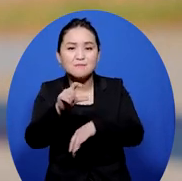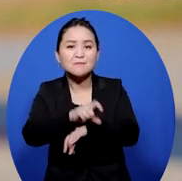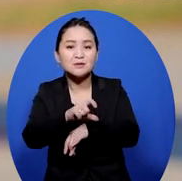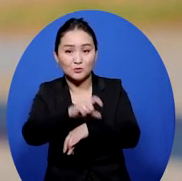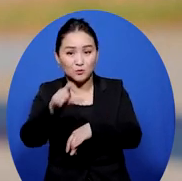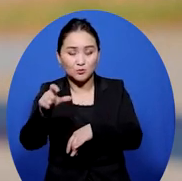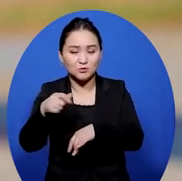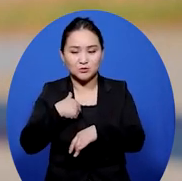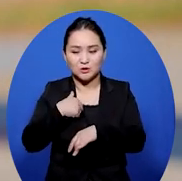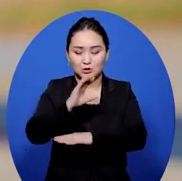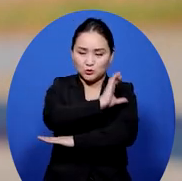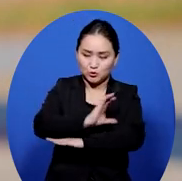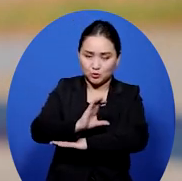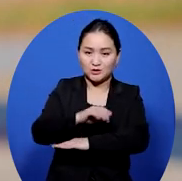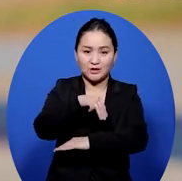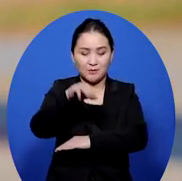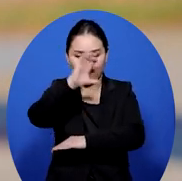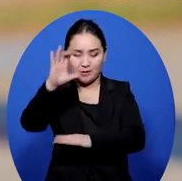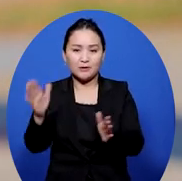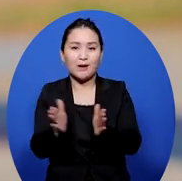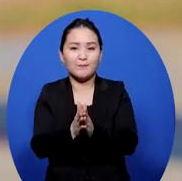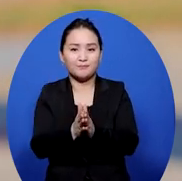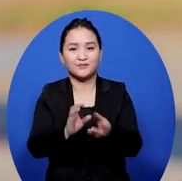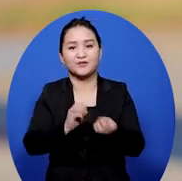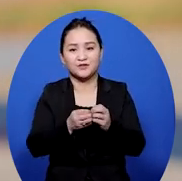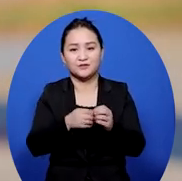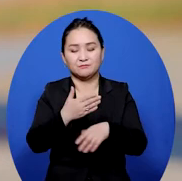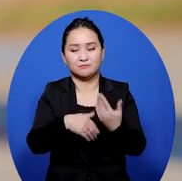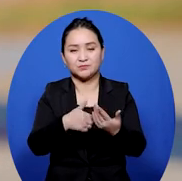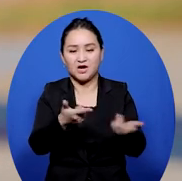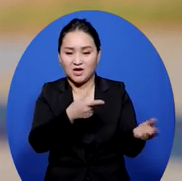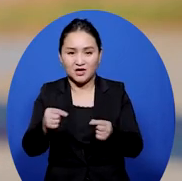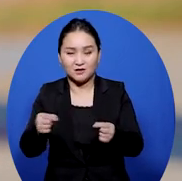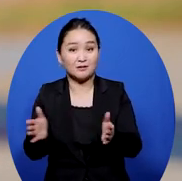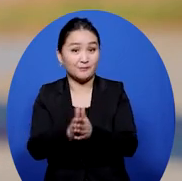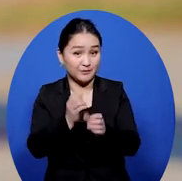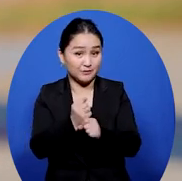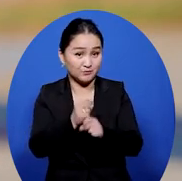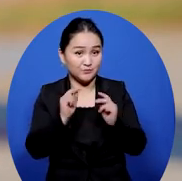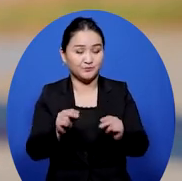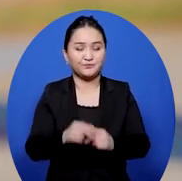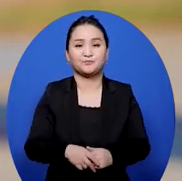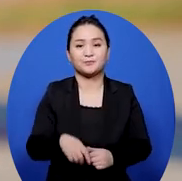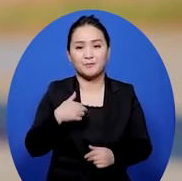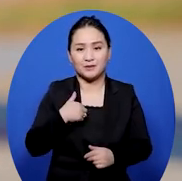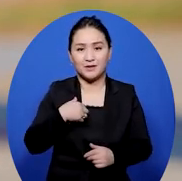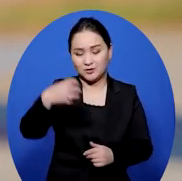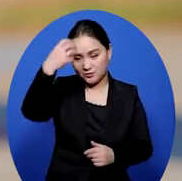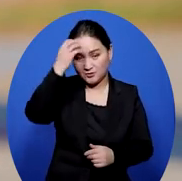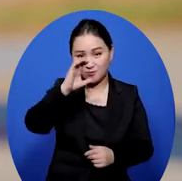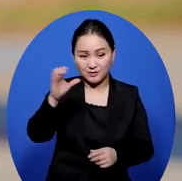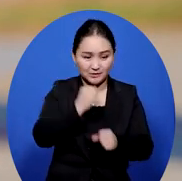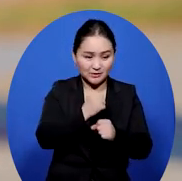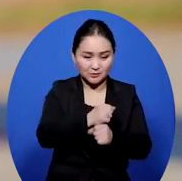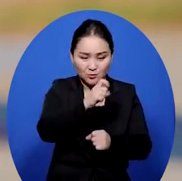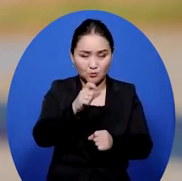илүү нарийн мэрэгжлийн юмуд шүү дээ. Одоо энэ сургалт зөвлөгөөд бол төрийн бас байгууллагуудаар бол гүйцэтгүүлж байгаа. А яг таны хэлдгээр манай төрийн манай